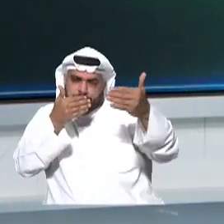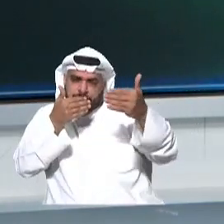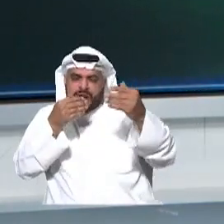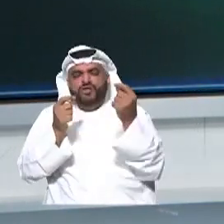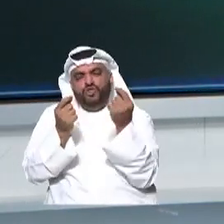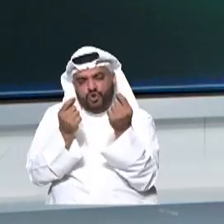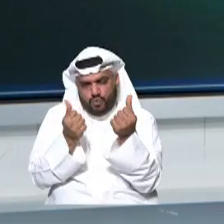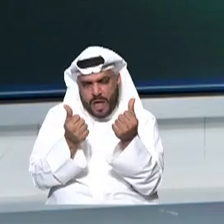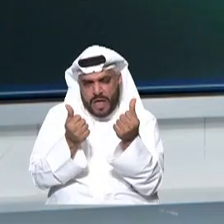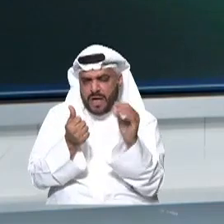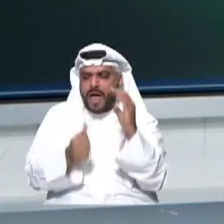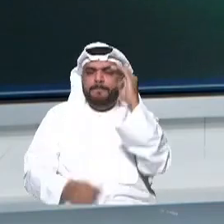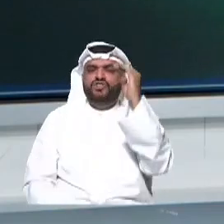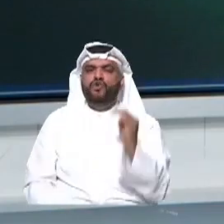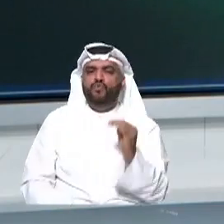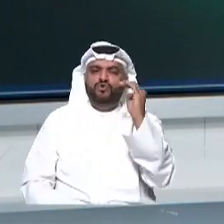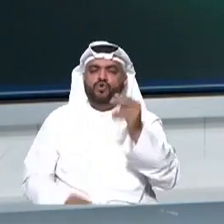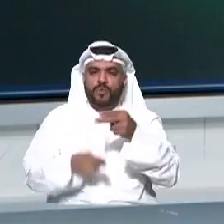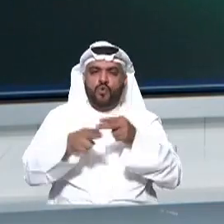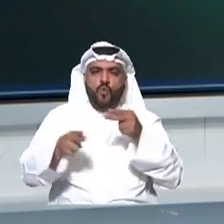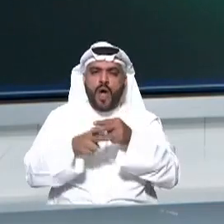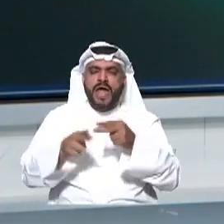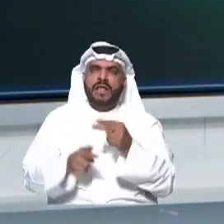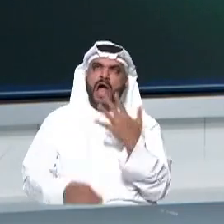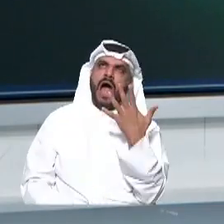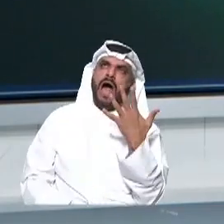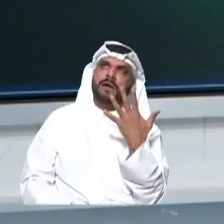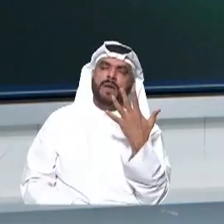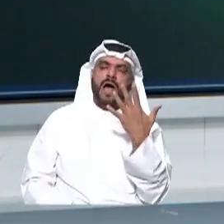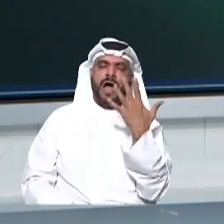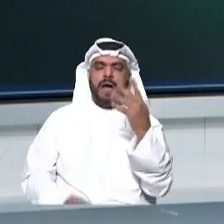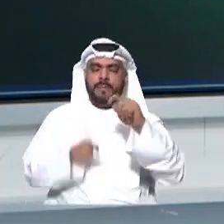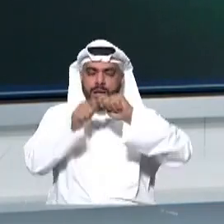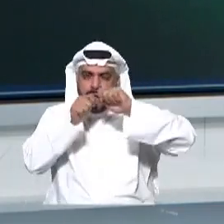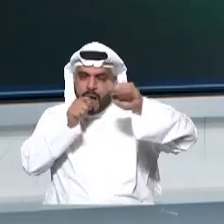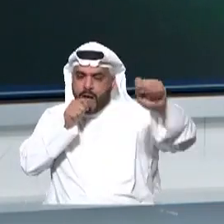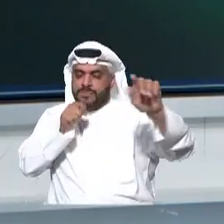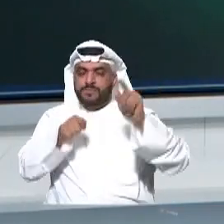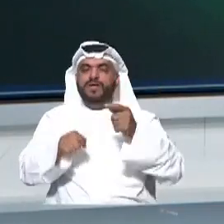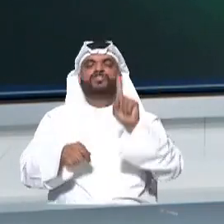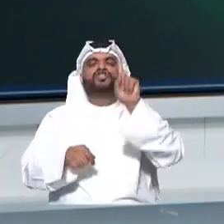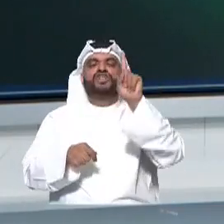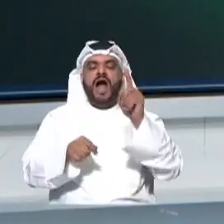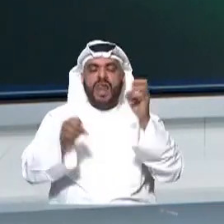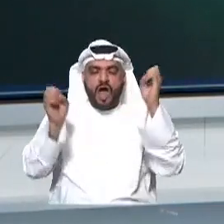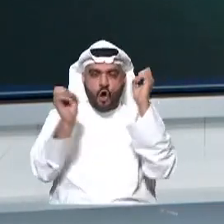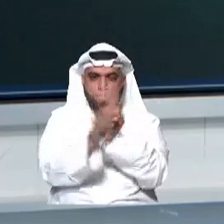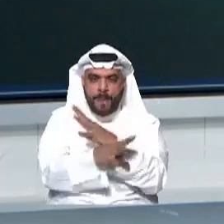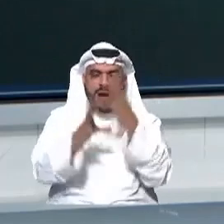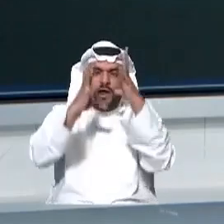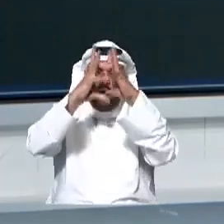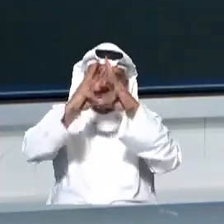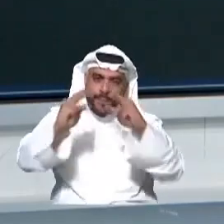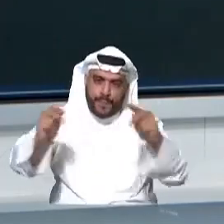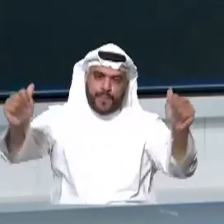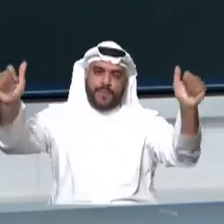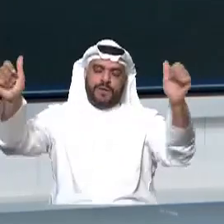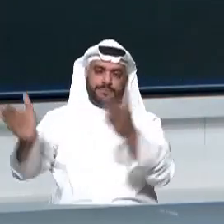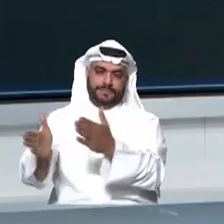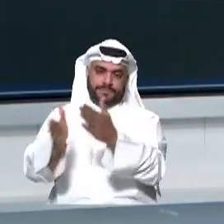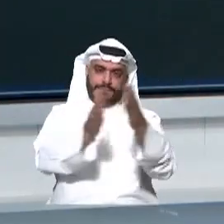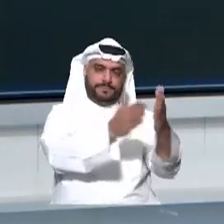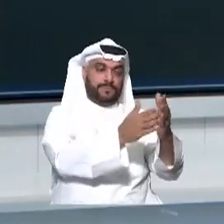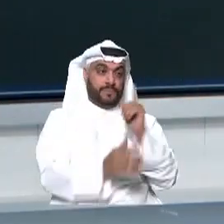الجنوبية ما بين 4 إلى 5 كيلومتر، ولكن إن شاء الله يترسب الغبار تدريجيا خلال الساعات القادمة. تعرف على